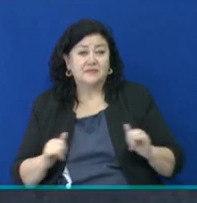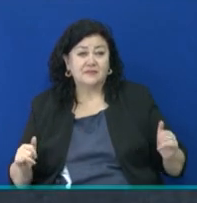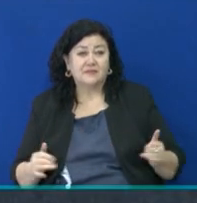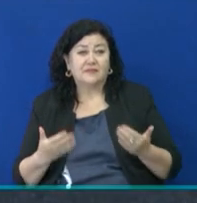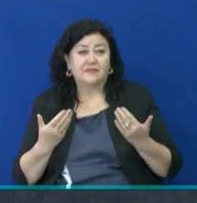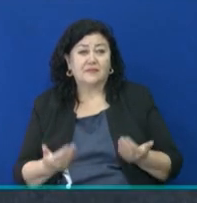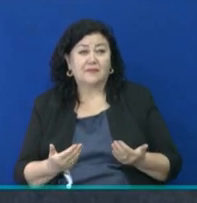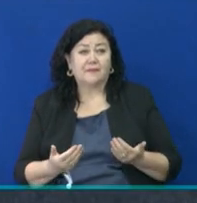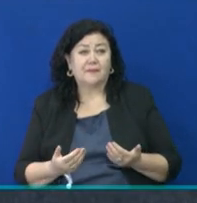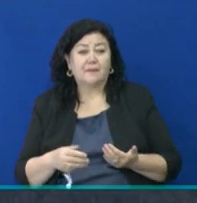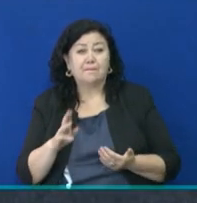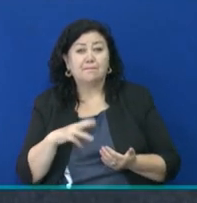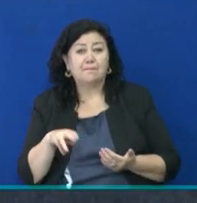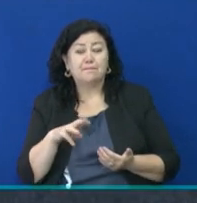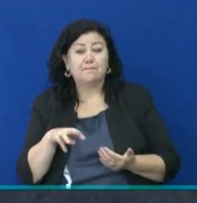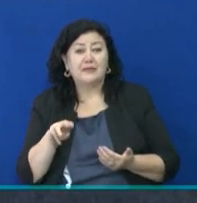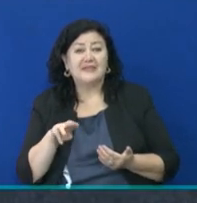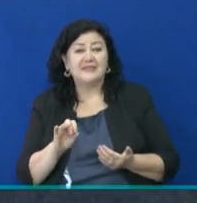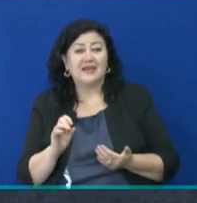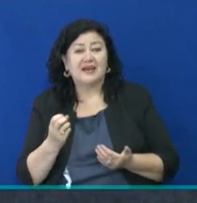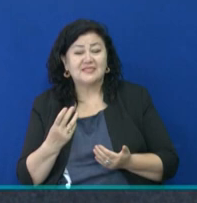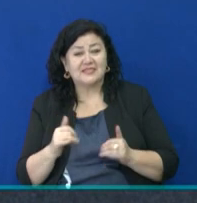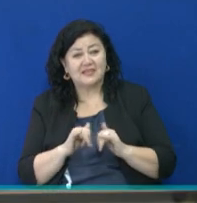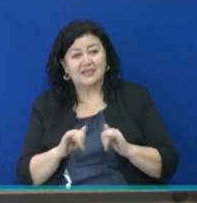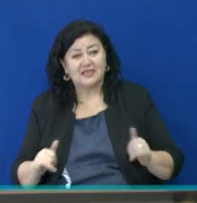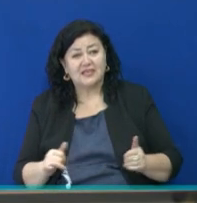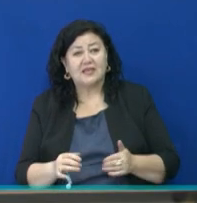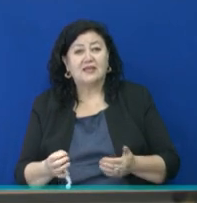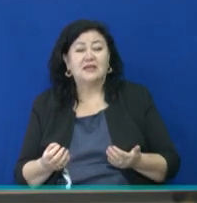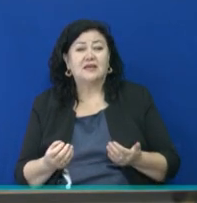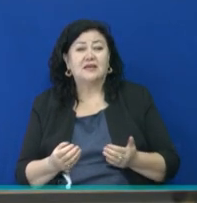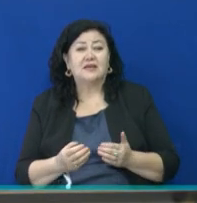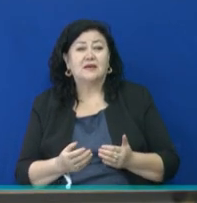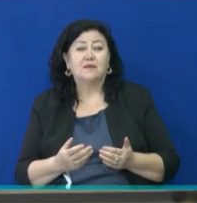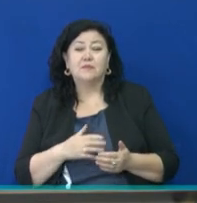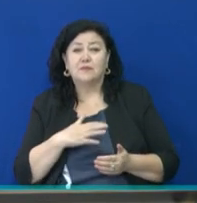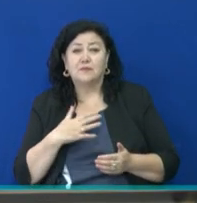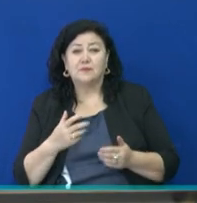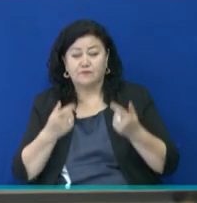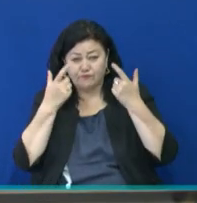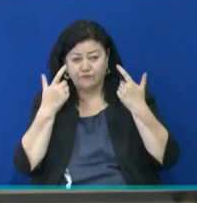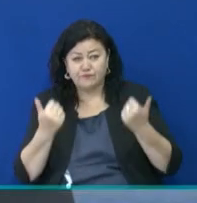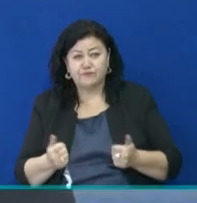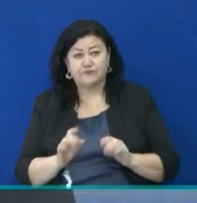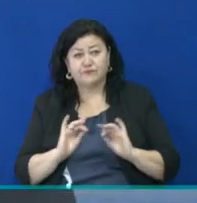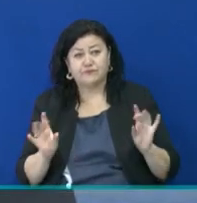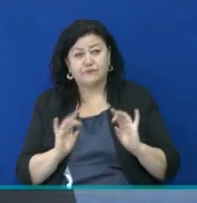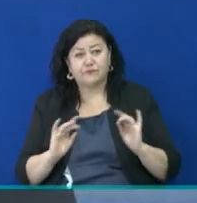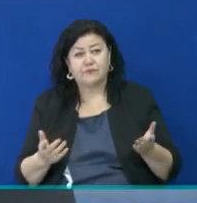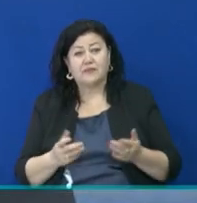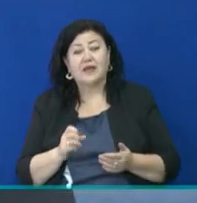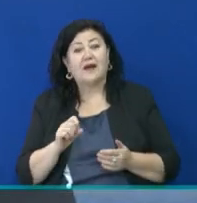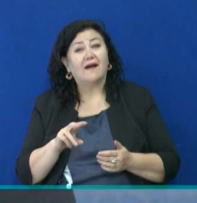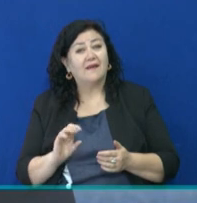ретте еліміздегі медиацияны дамыту бағыттары және оны қолдану саласы жөнінде көпшілікті ақпараттандыру маңызды. Осы орайда Алихан